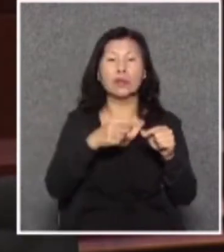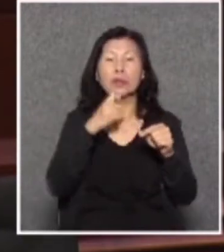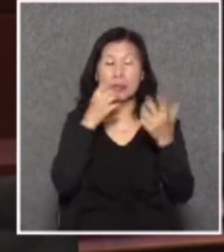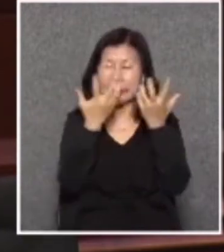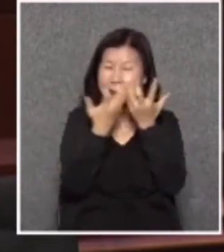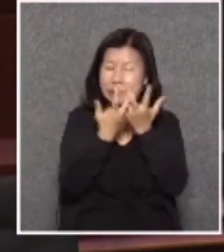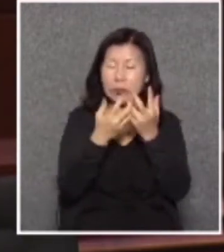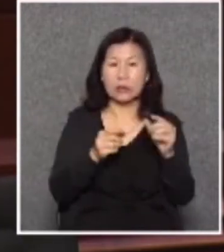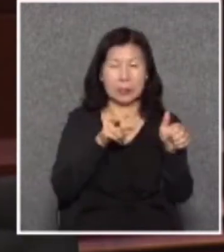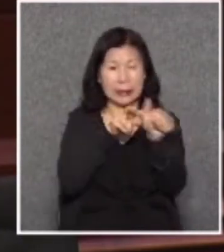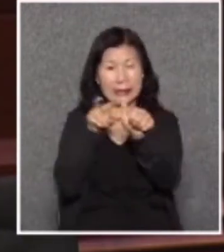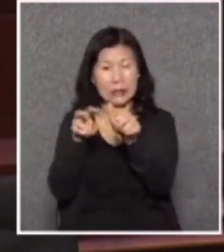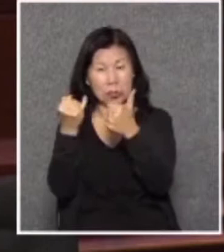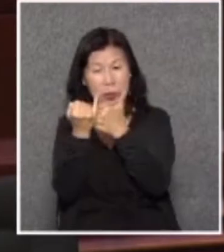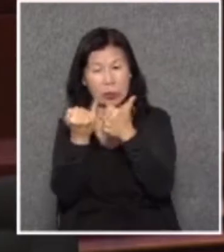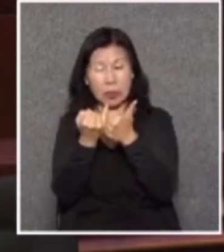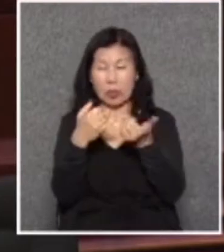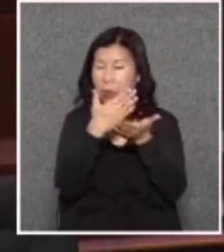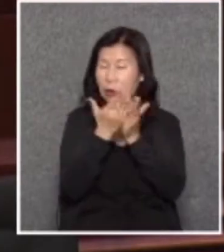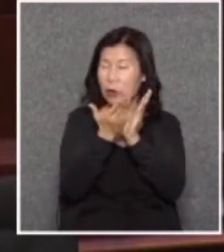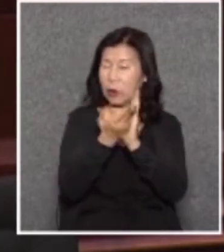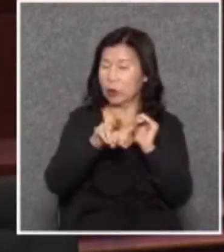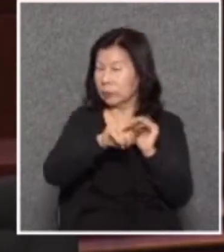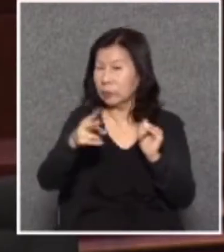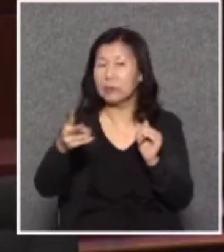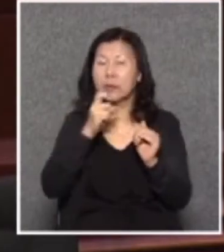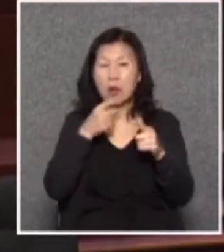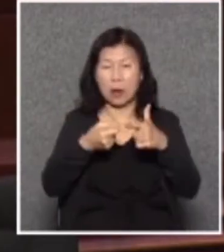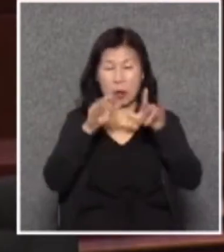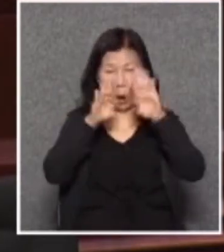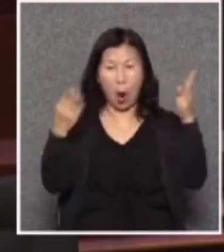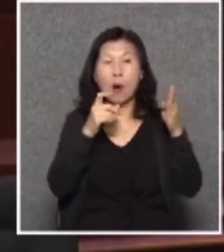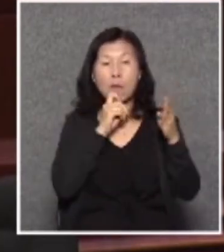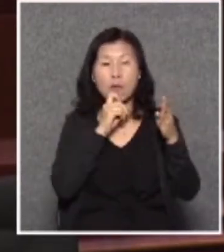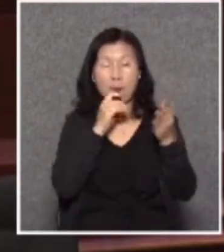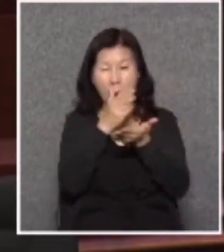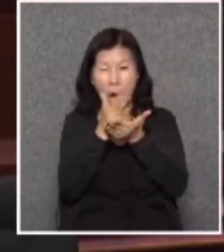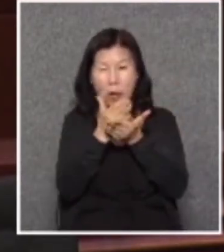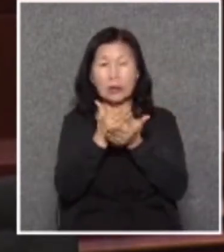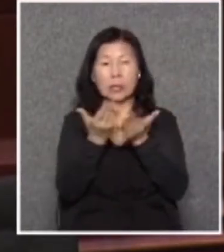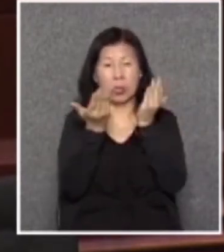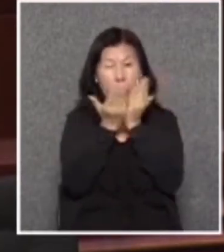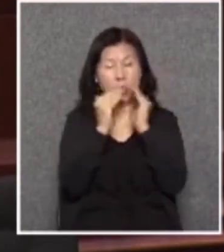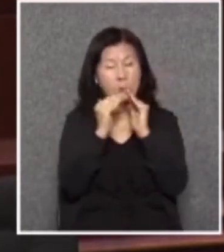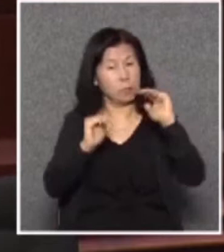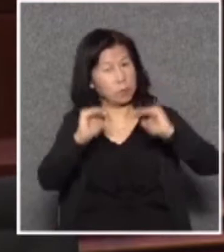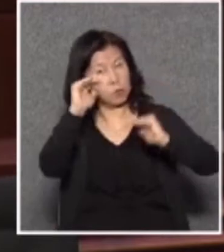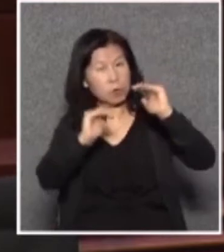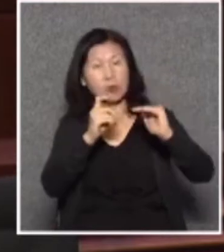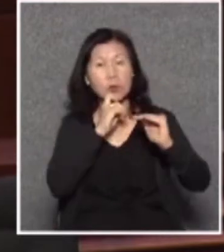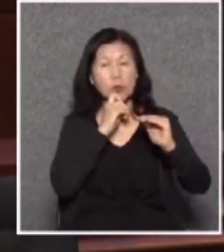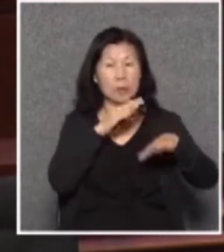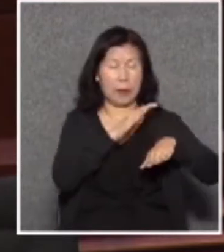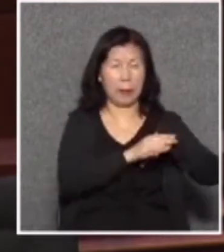上照顧學生多樣性、公開評核和課程的協調和導流效